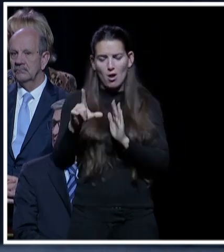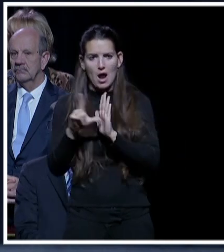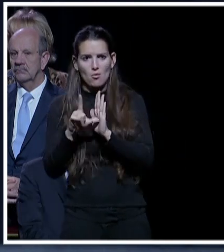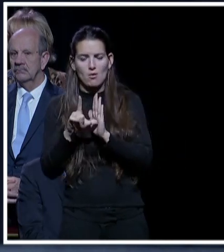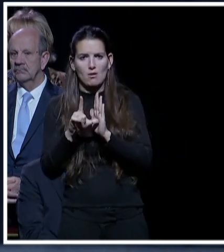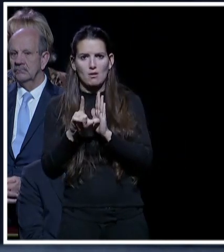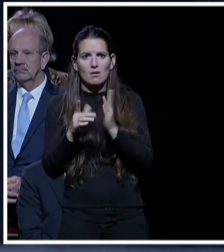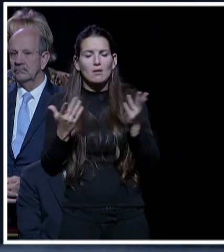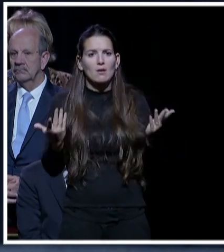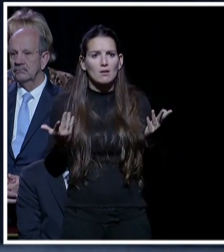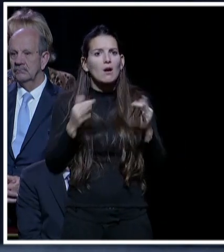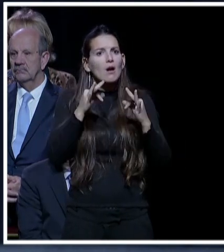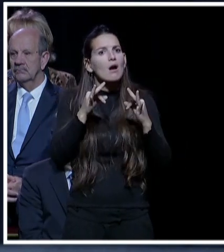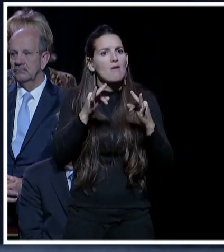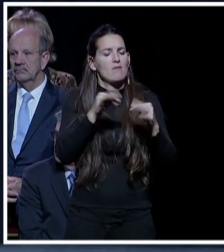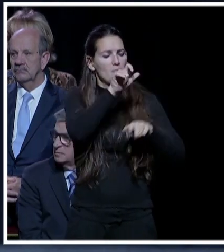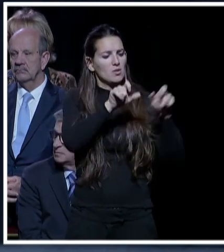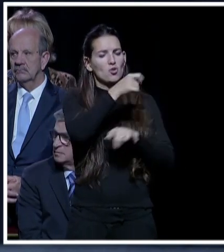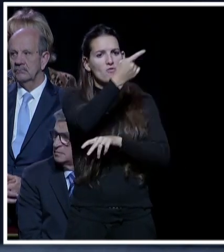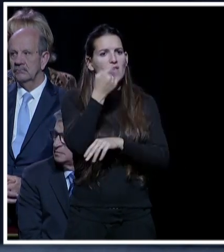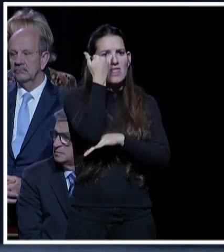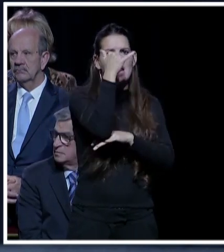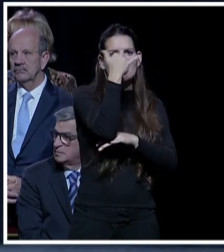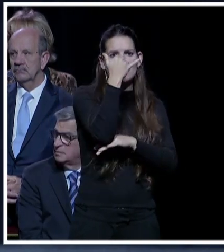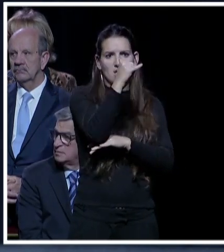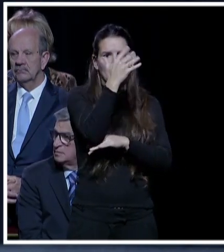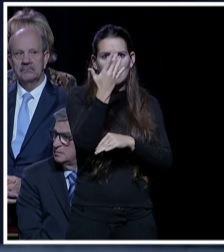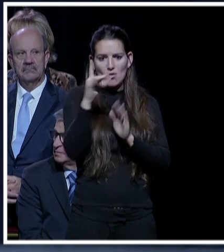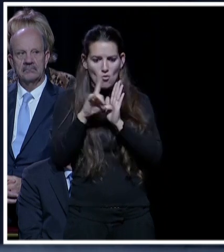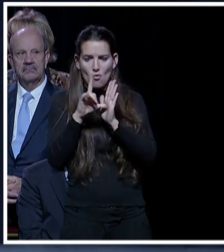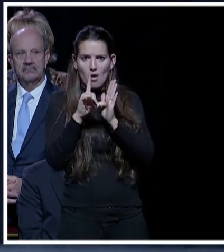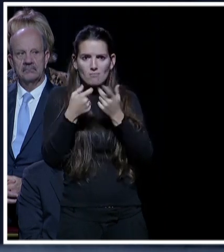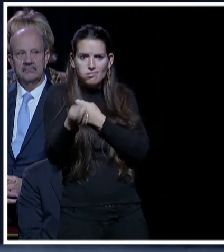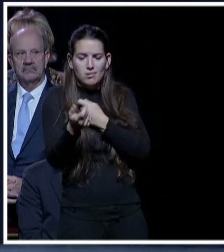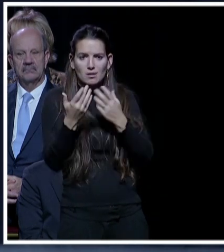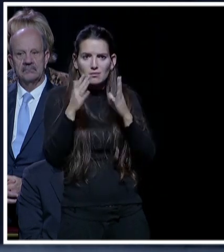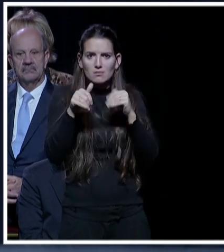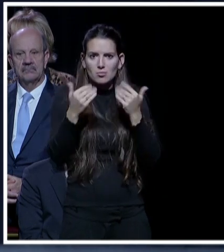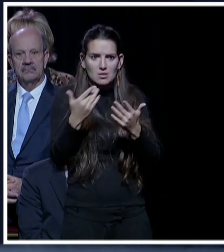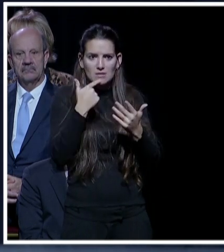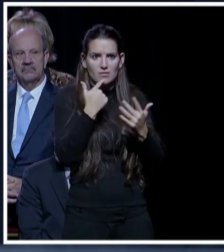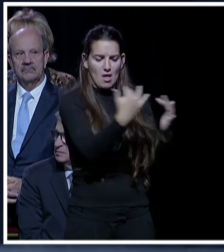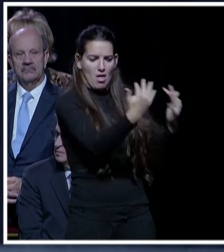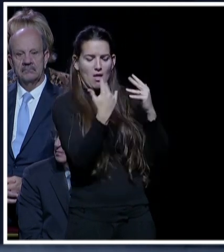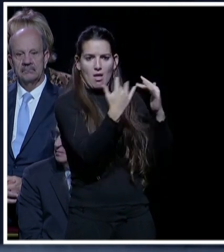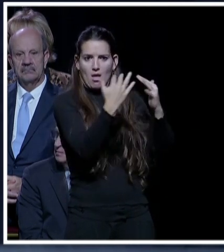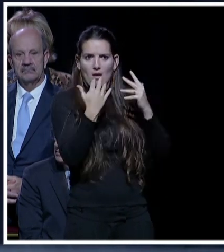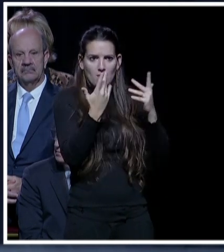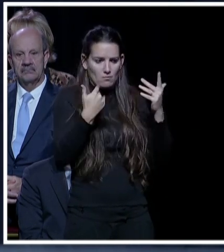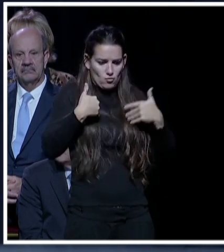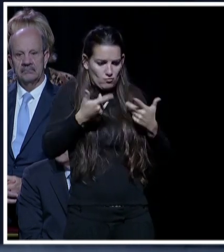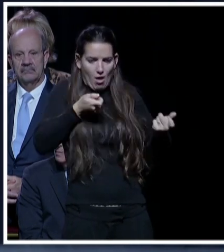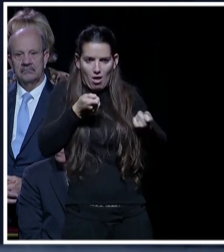pas aux ressortissants algériens. Cela crée un flux incontrôlé et nous empêche de retrouver la maîtrise totale de